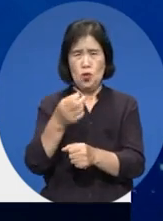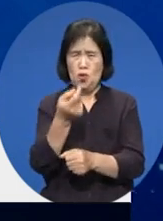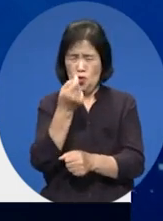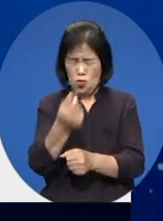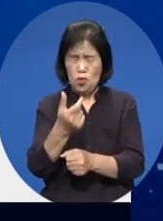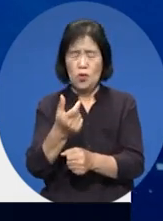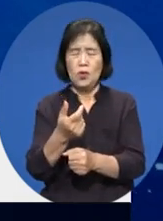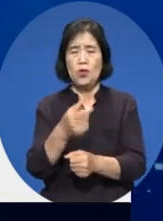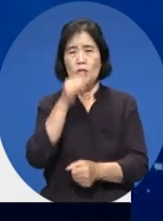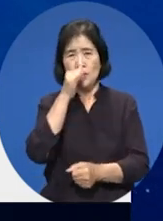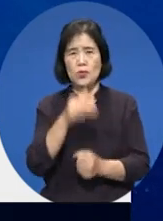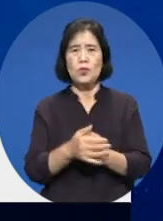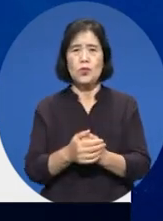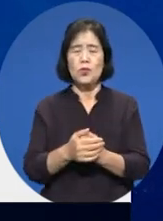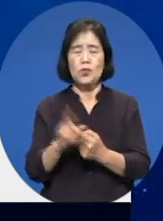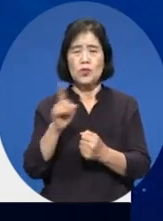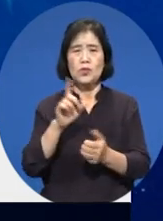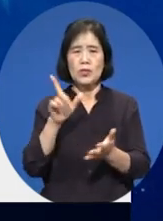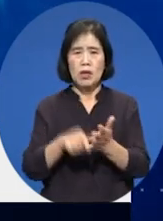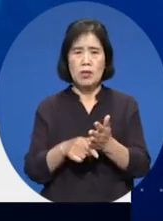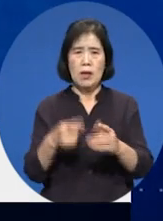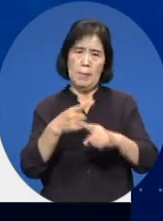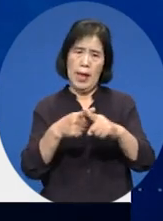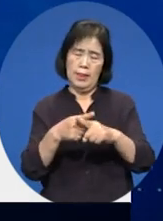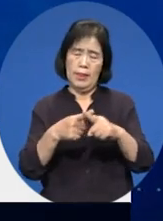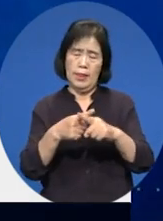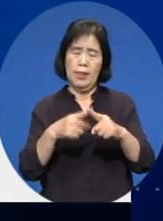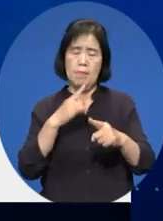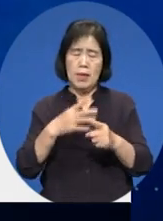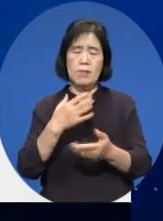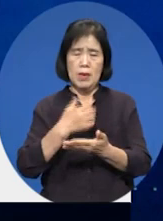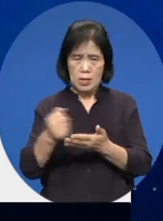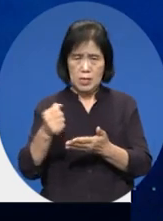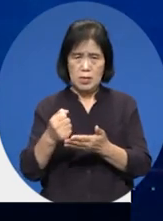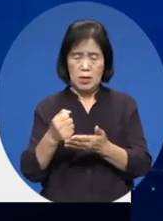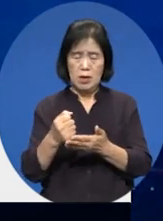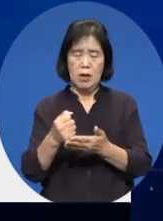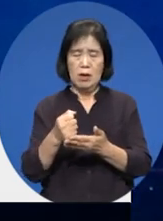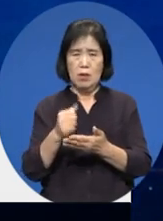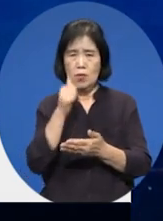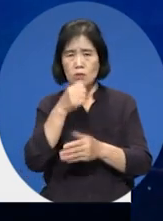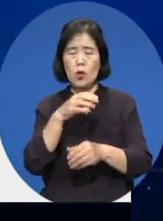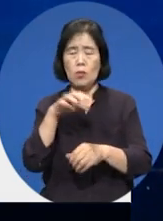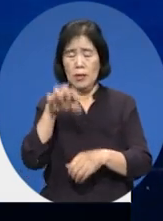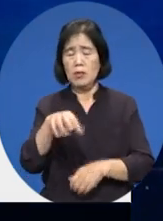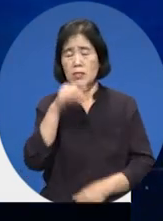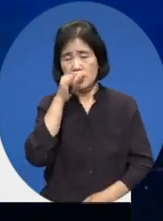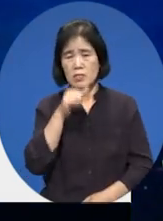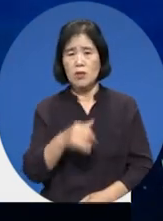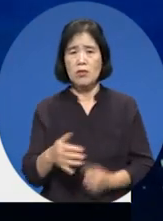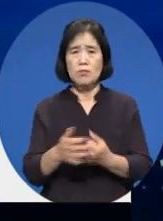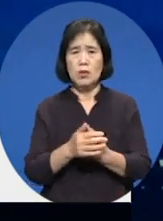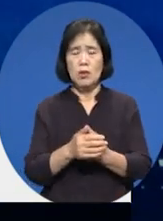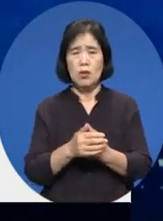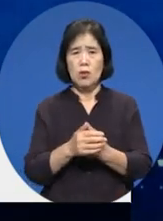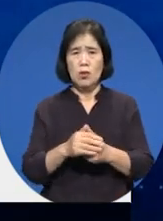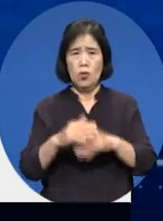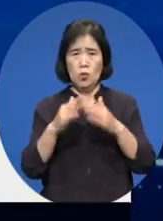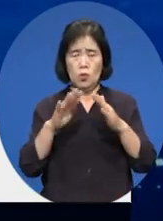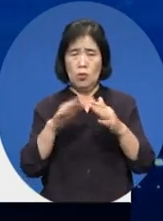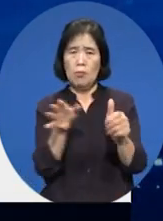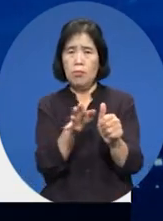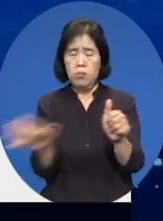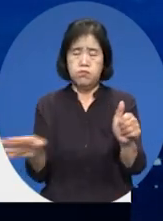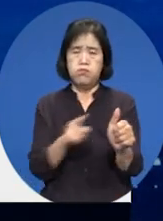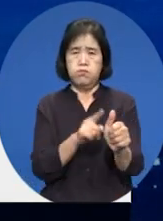경우가 있기도 하고요. 또 어떤 경우에는 반값만 적용하겠다 이런 중개소도 있었는데 이런 경우에는 또 동네에서 따돌림을 당하기도